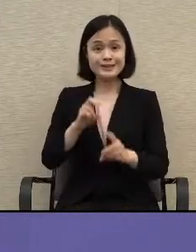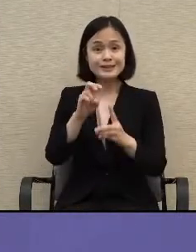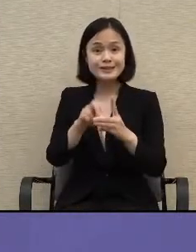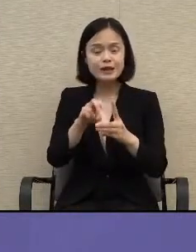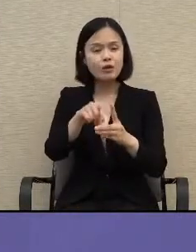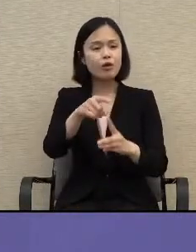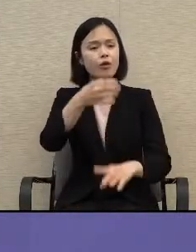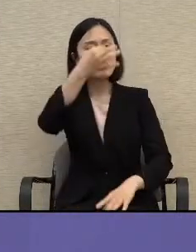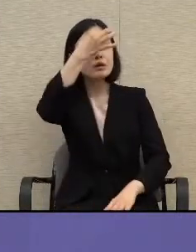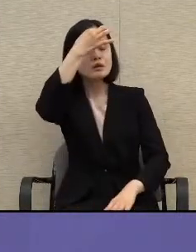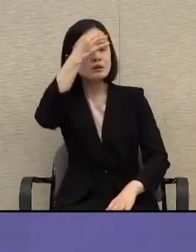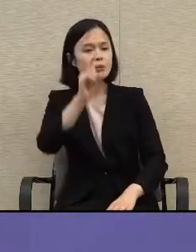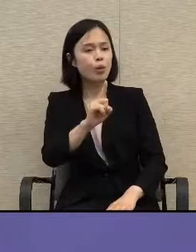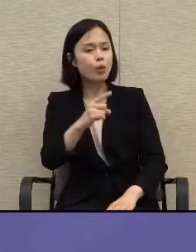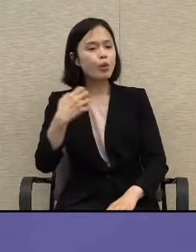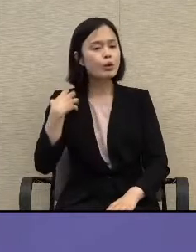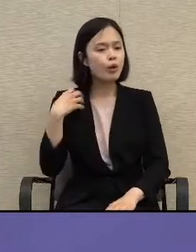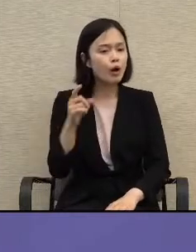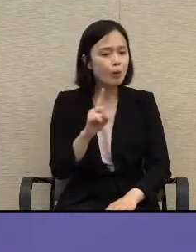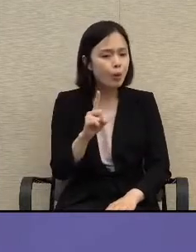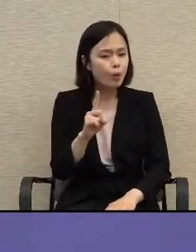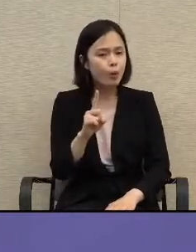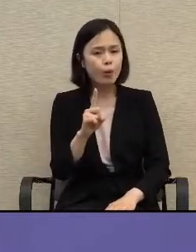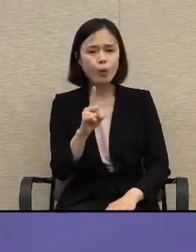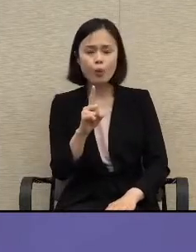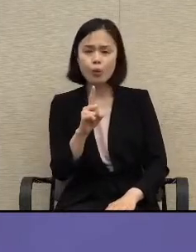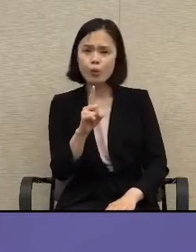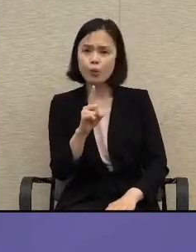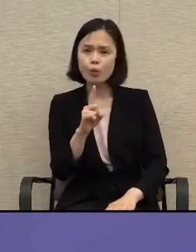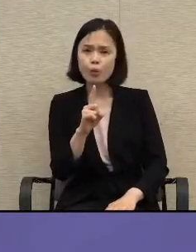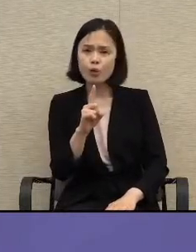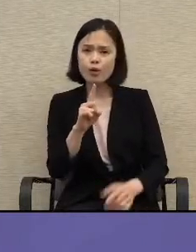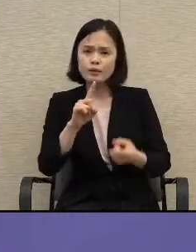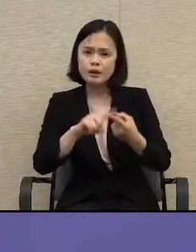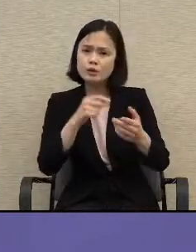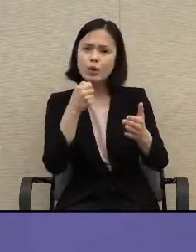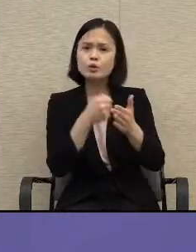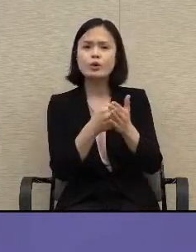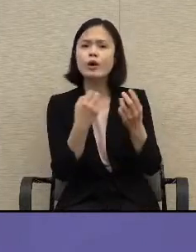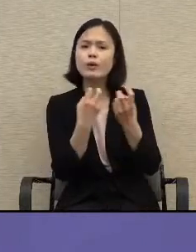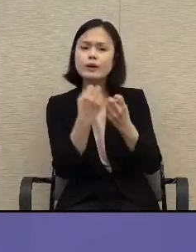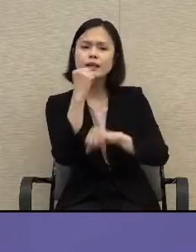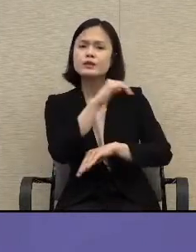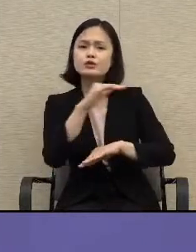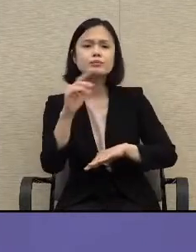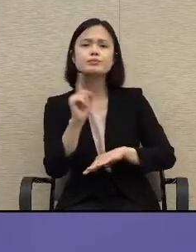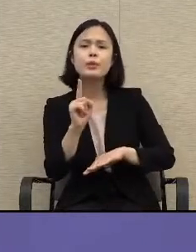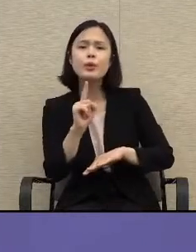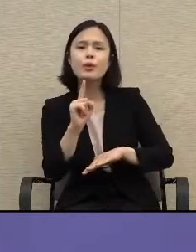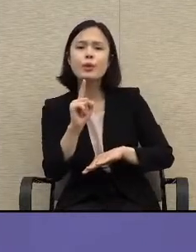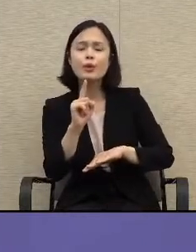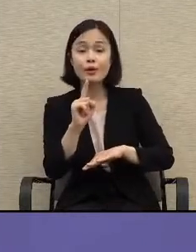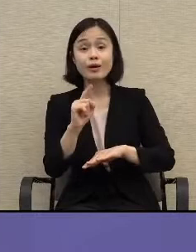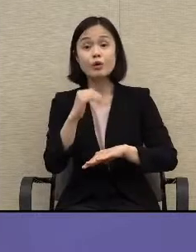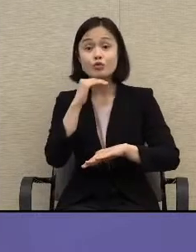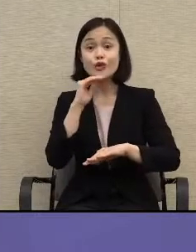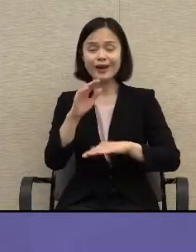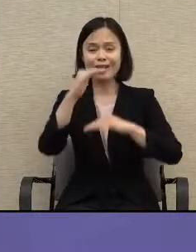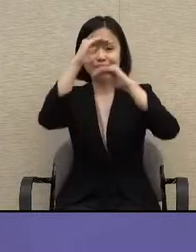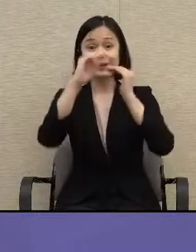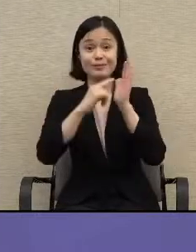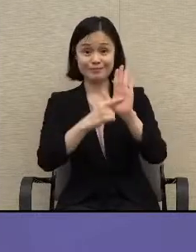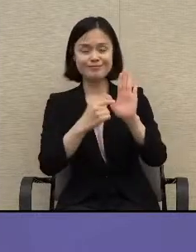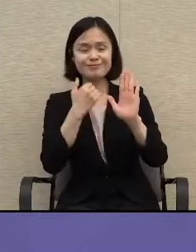기능과 역할을 어떻게까지 설정해야 하는가, 아까 현진 교수님도 말씀해 주셨고, 제 다음 슬라이드에도 그 내용들이 다뤄지긴 하겠지만,